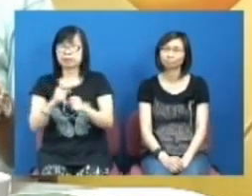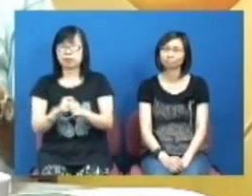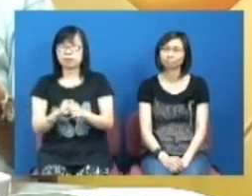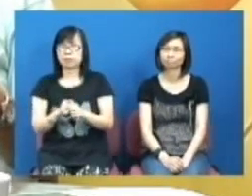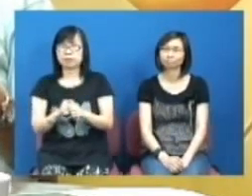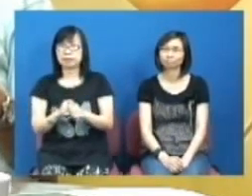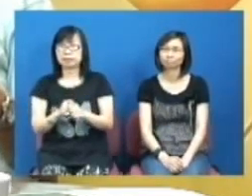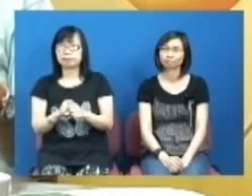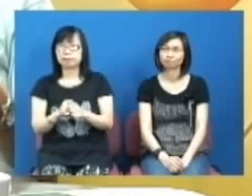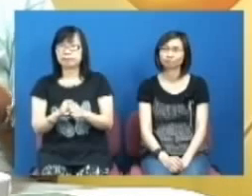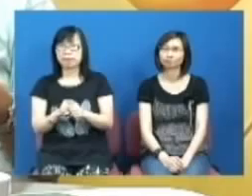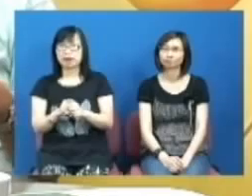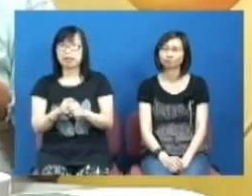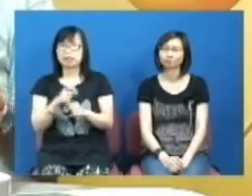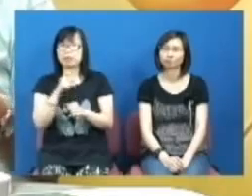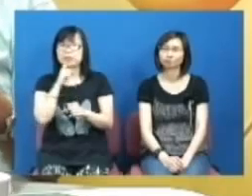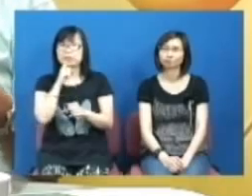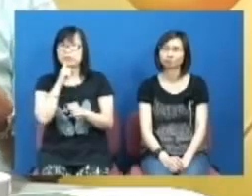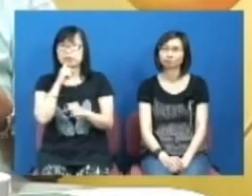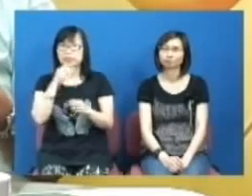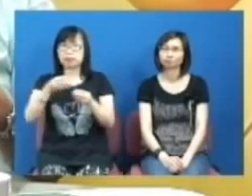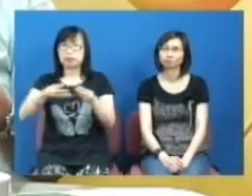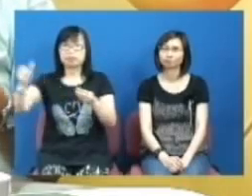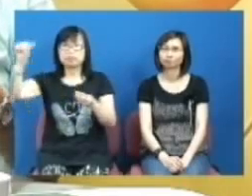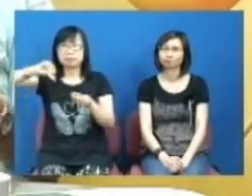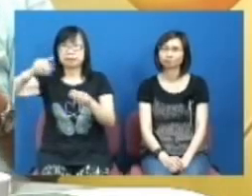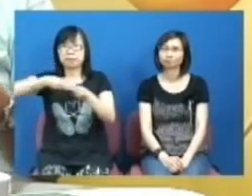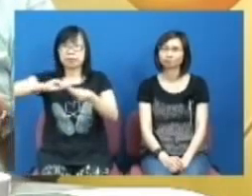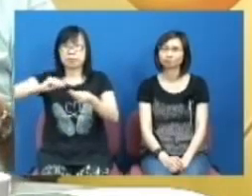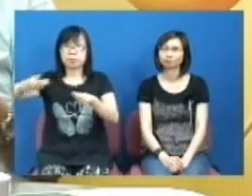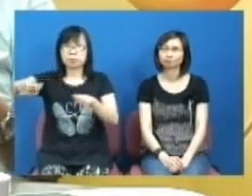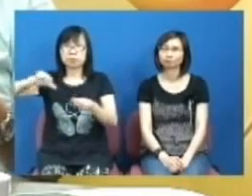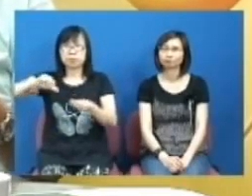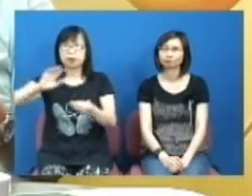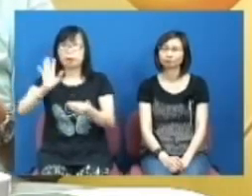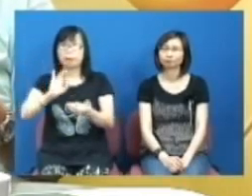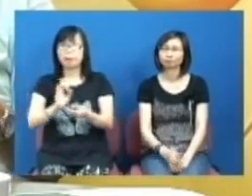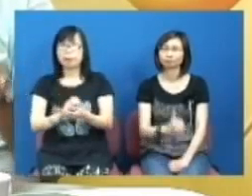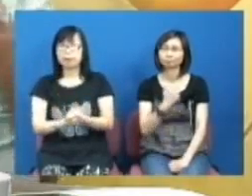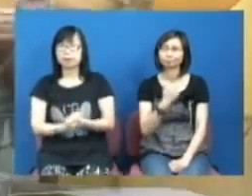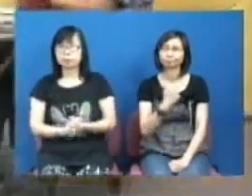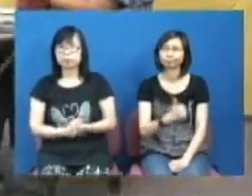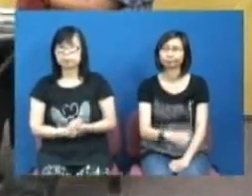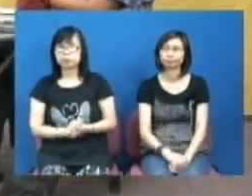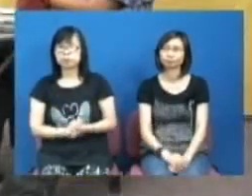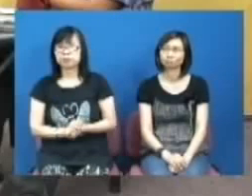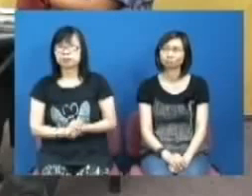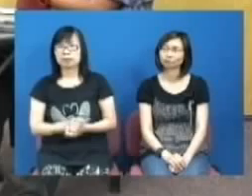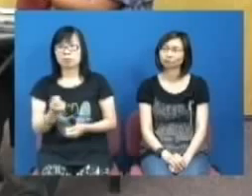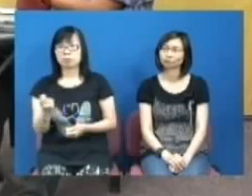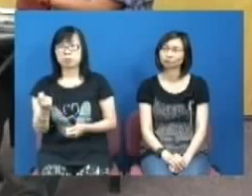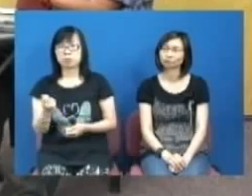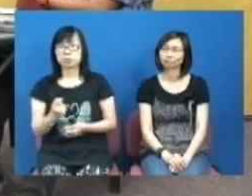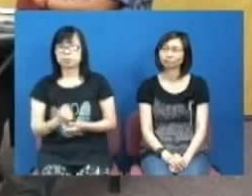那些所謂有產者裏面失票的因素完全蒙混過關， 資產 是不是很簡單而已